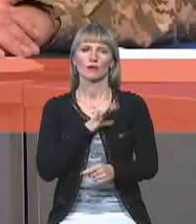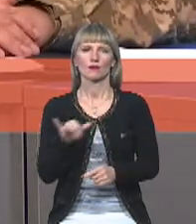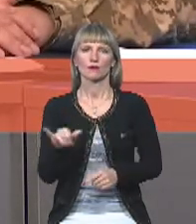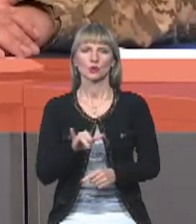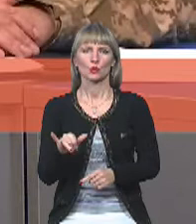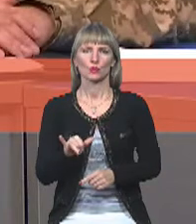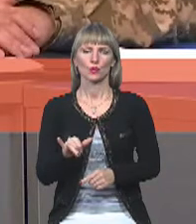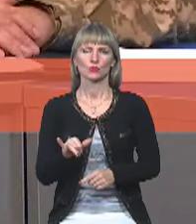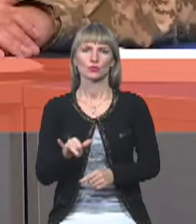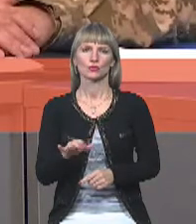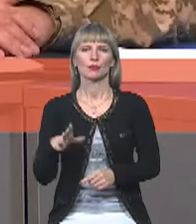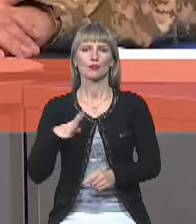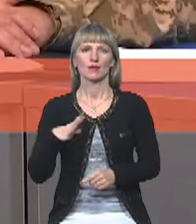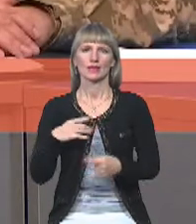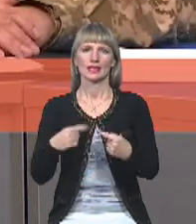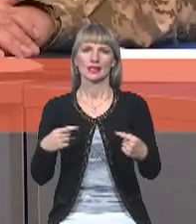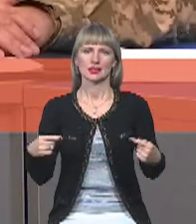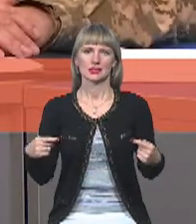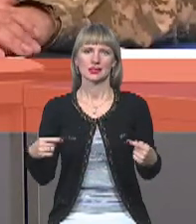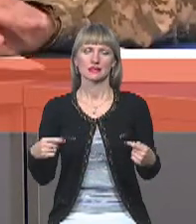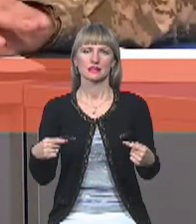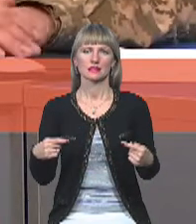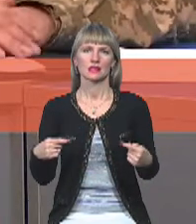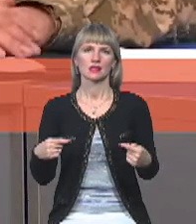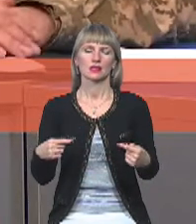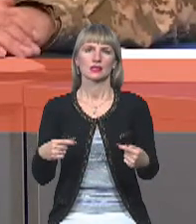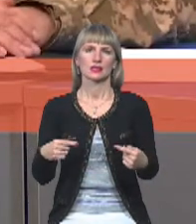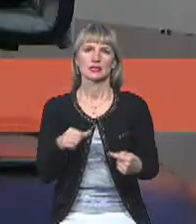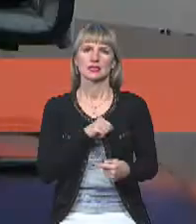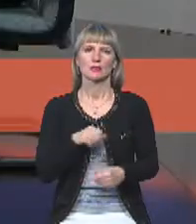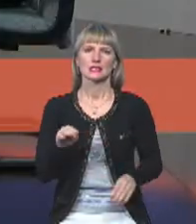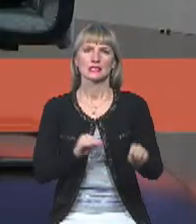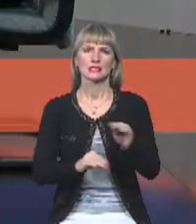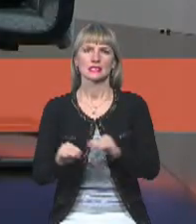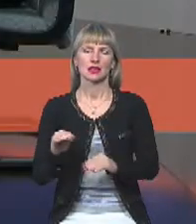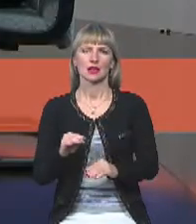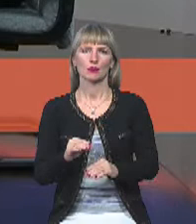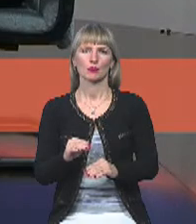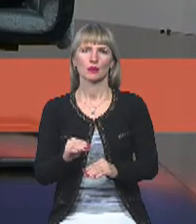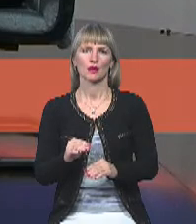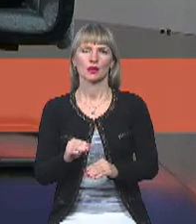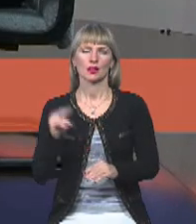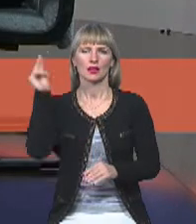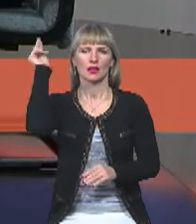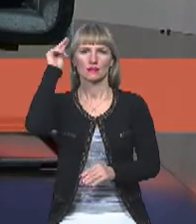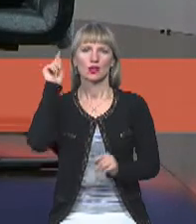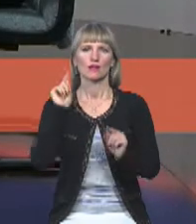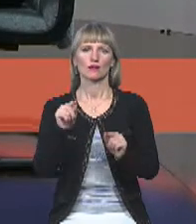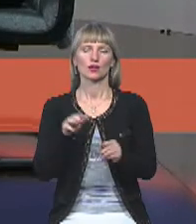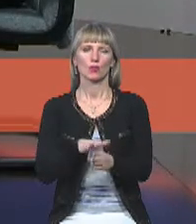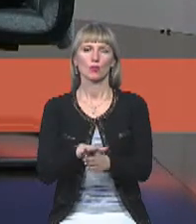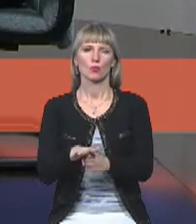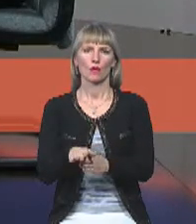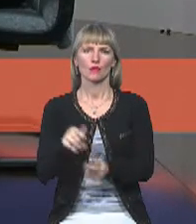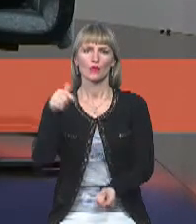суботу. Бувають різні моменти. Сама система, скажімо так, навчання, вона